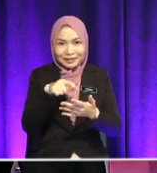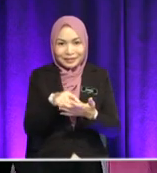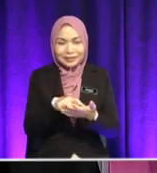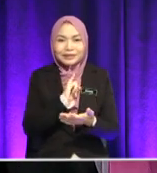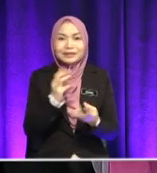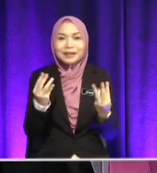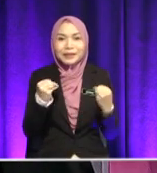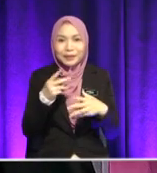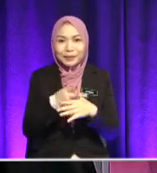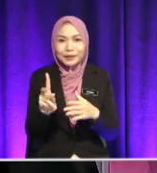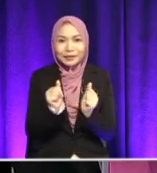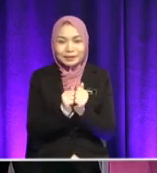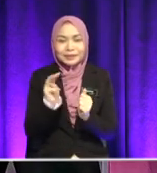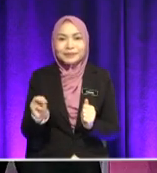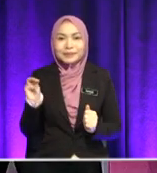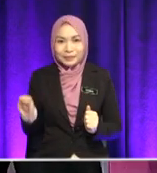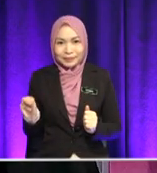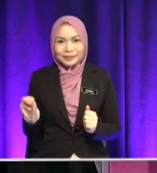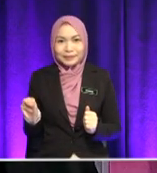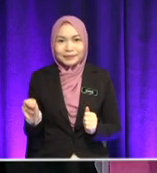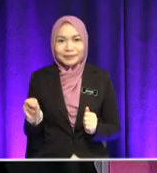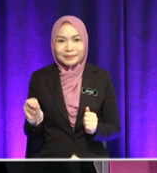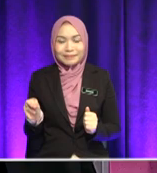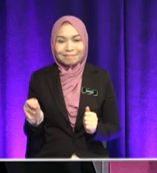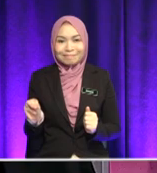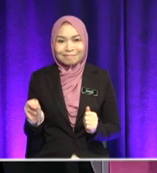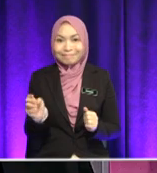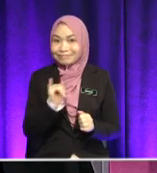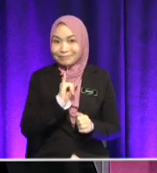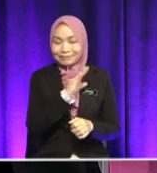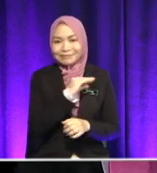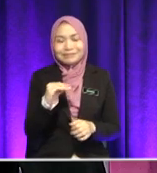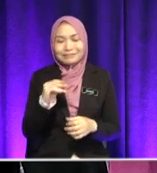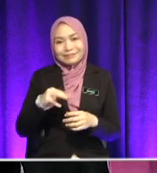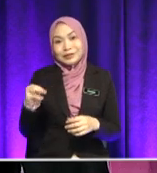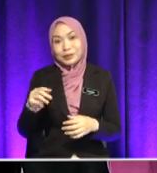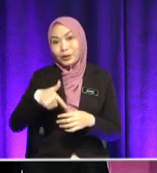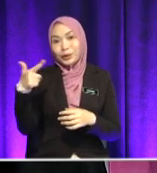Irfan dan anak oke Bagaimana tulisan